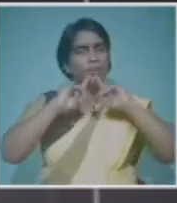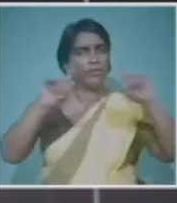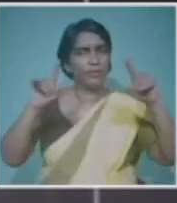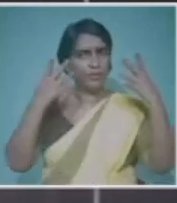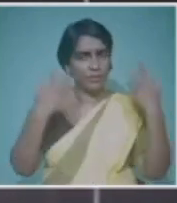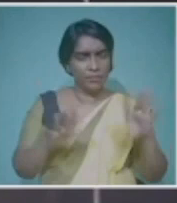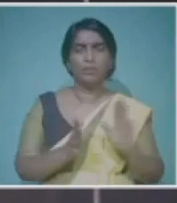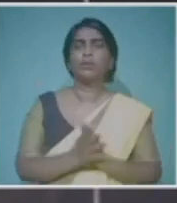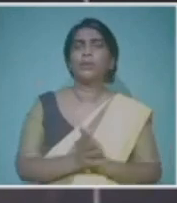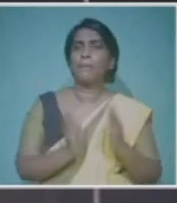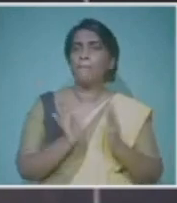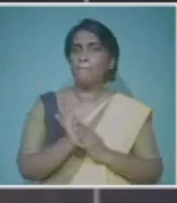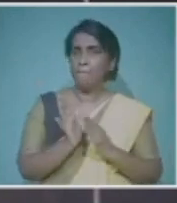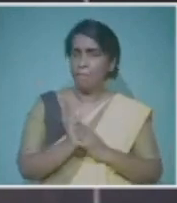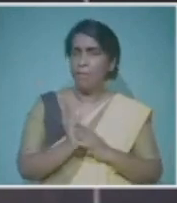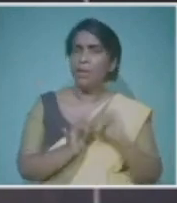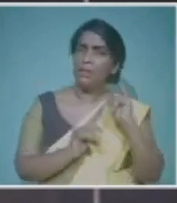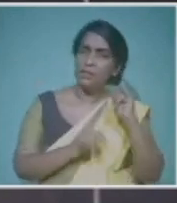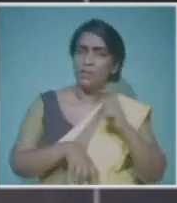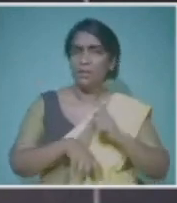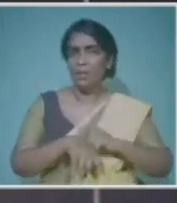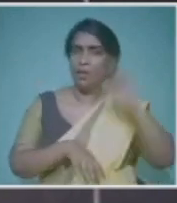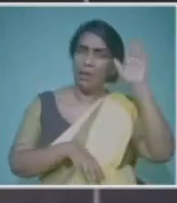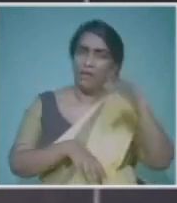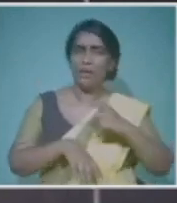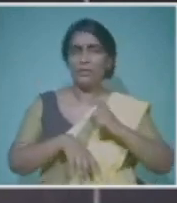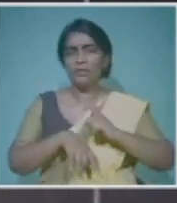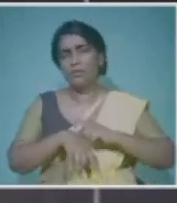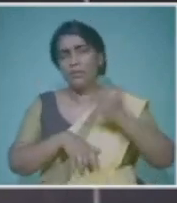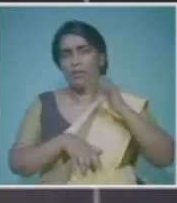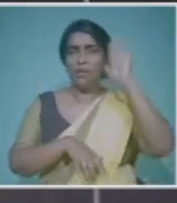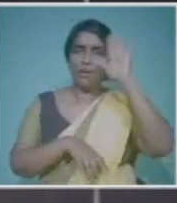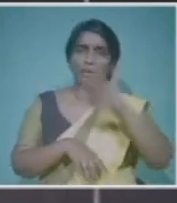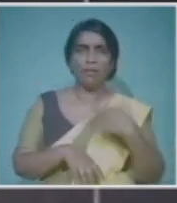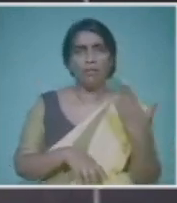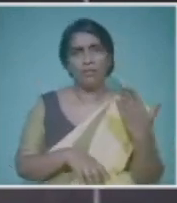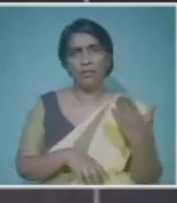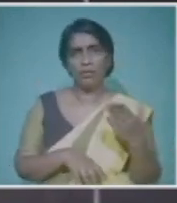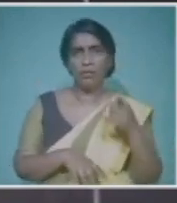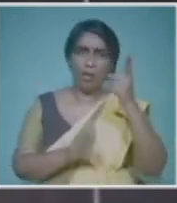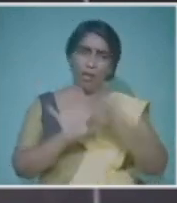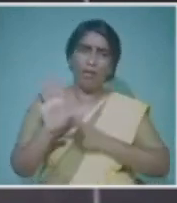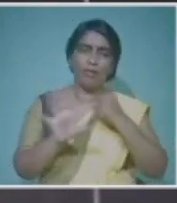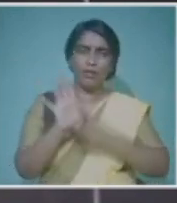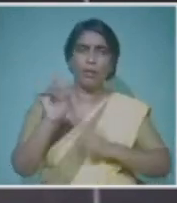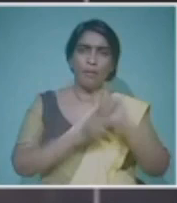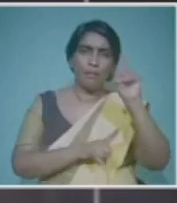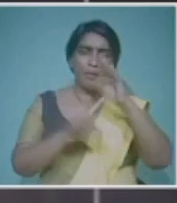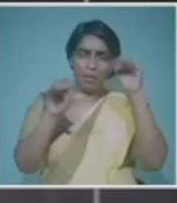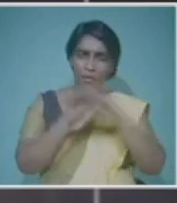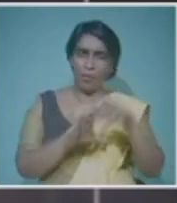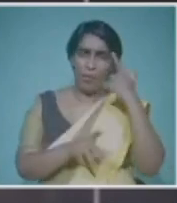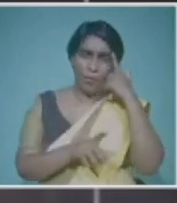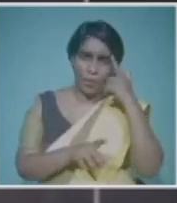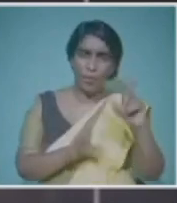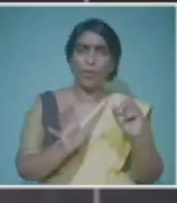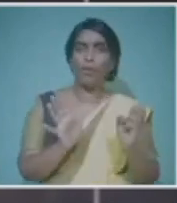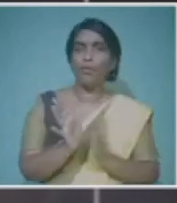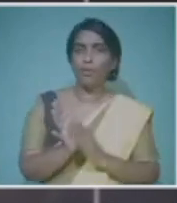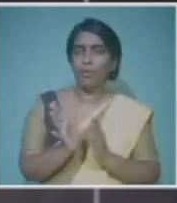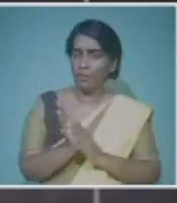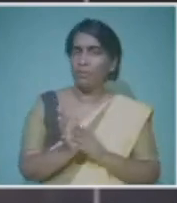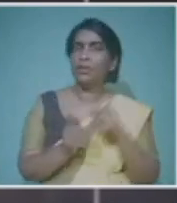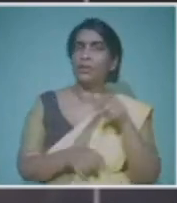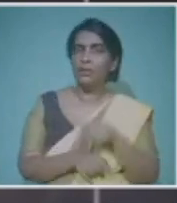තිබ්බා. සමාජිකයෝ සමහර වෙලාවට පැමිණෙනවා, සමහර වෙලාවට පැමිණෙන්නේ නැහැ. ඔබතුමා අවුරුදු ගාණක් පාර්ලිමේන්තුවේ හිටපු නිසා දන්නවා කමිටුවකට